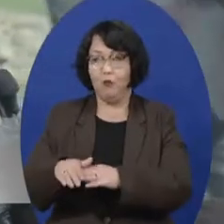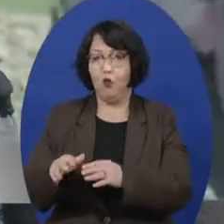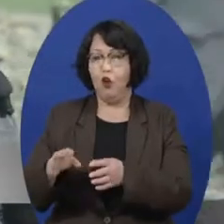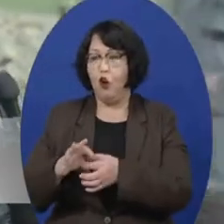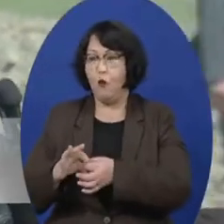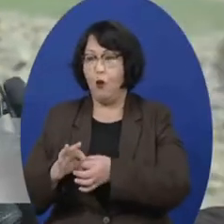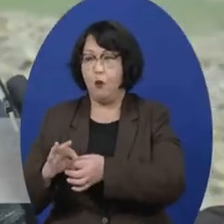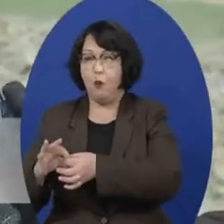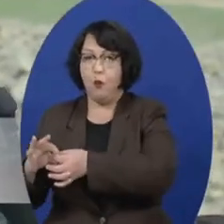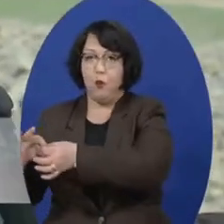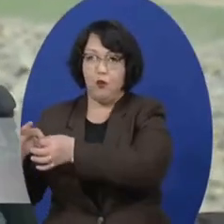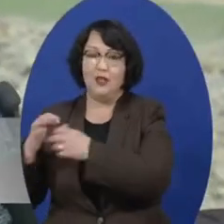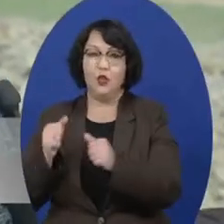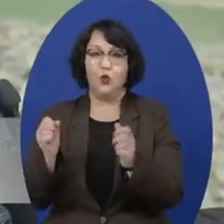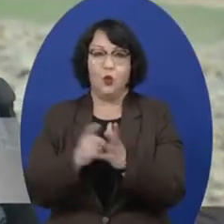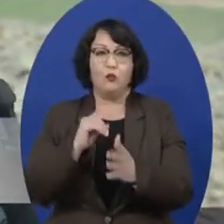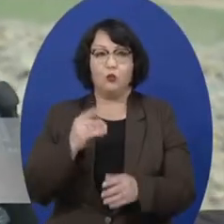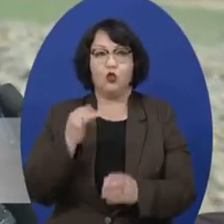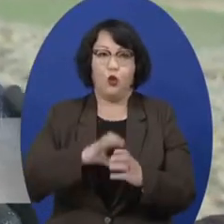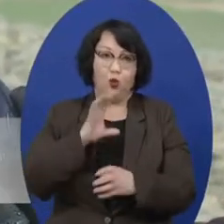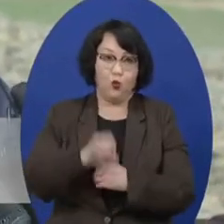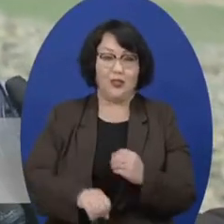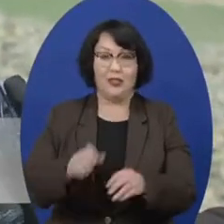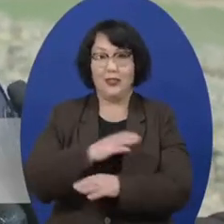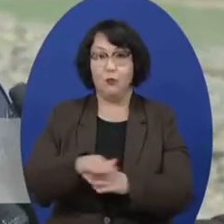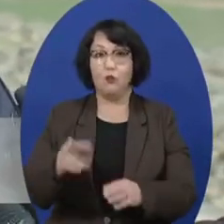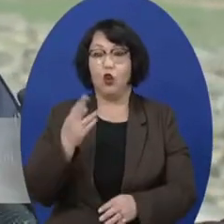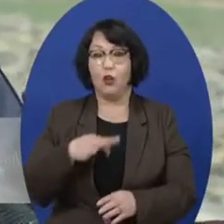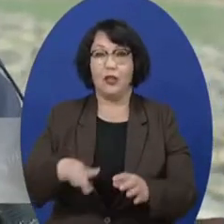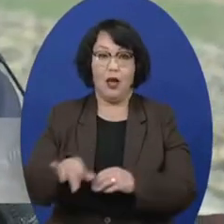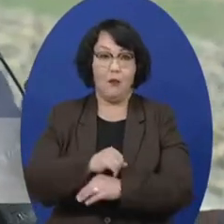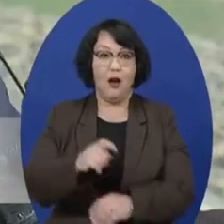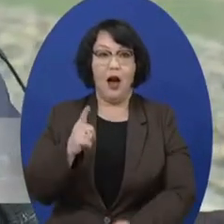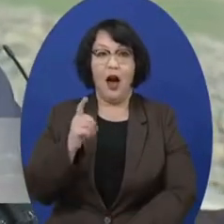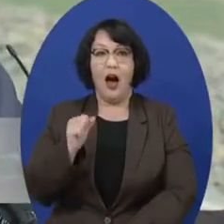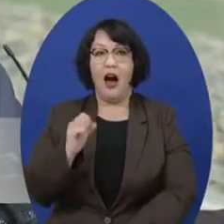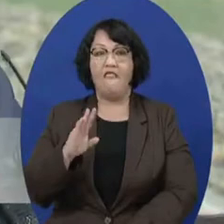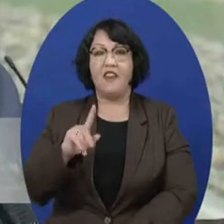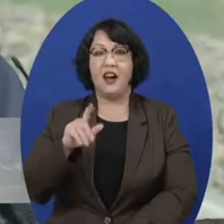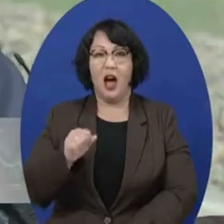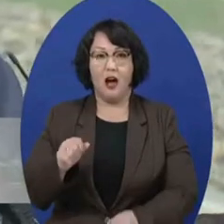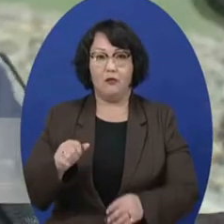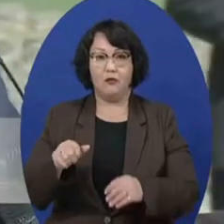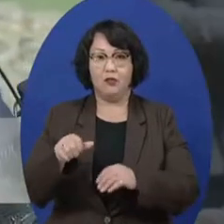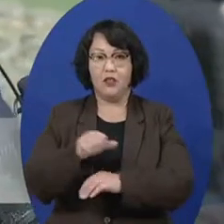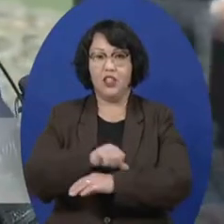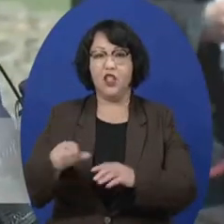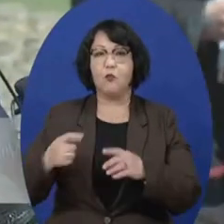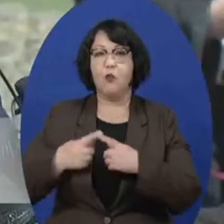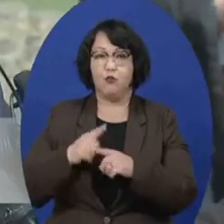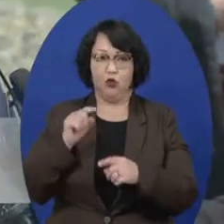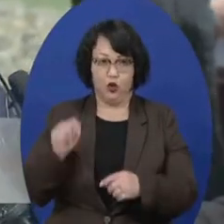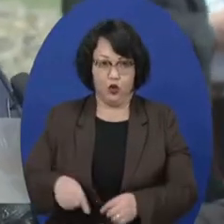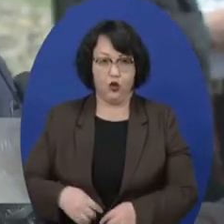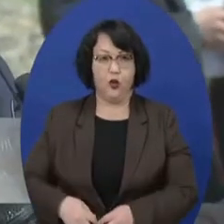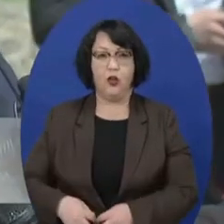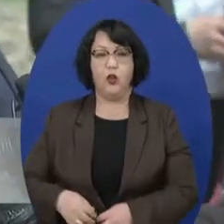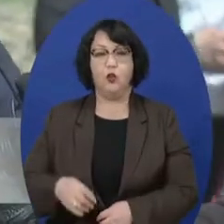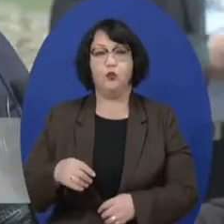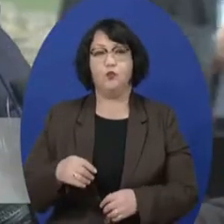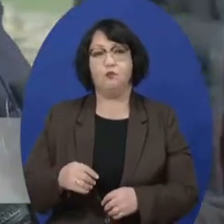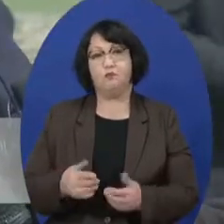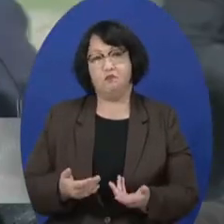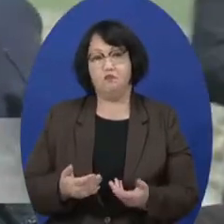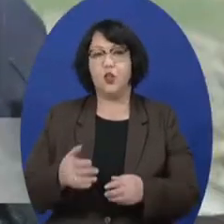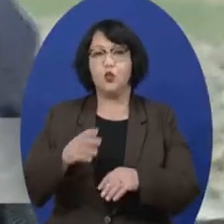холбогдлын хувьд бол олон улсын зам. За мөн Дорнодод бид нар хаврын бомб руу очино. За хаврын бомбтыг одоо холбох ажлыг бидний хувьд хийвэл зүүн